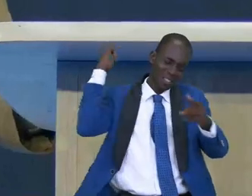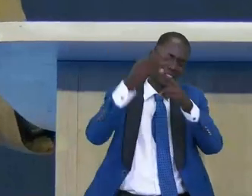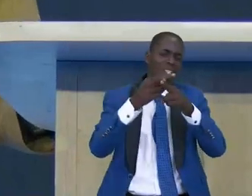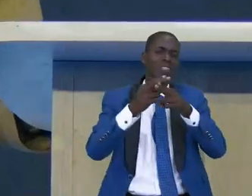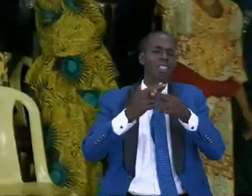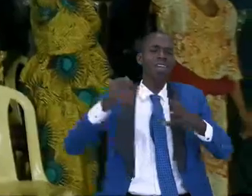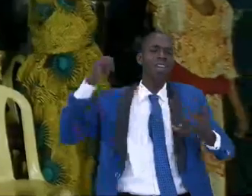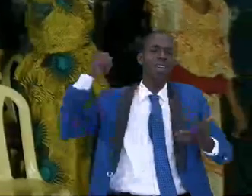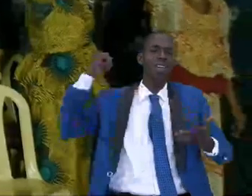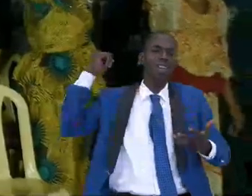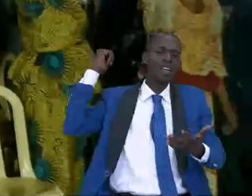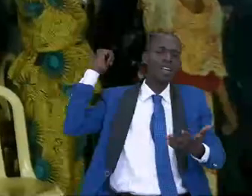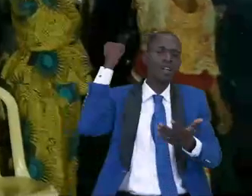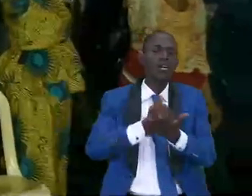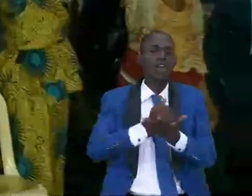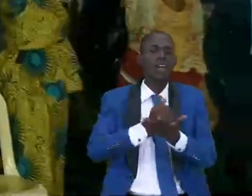j'ai prié.